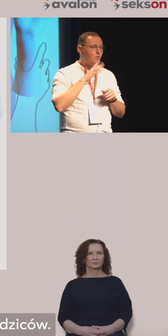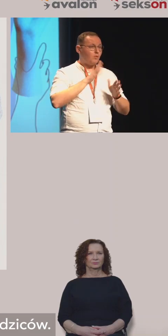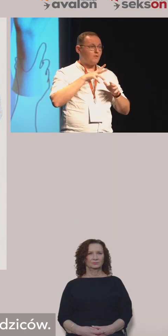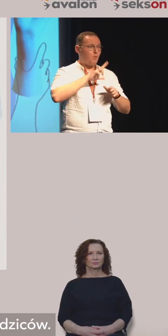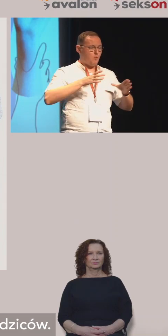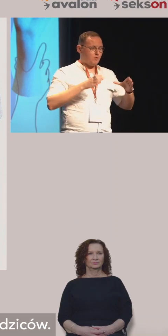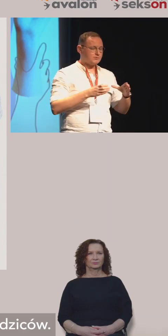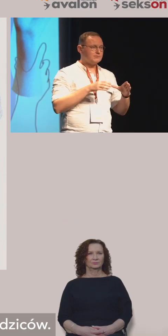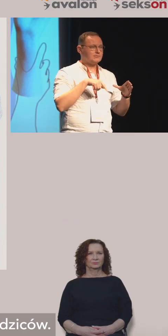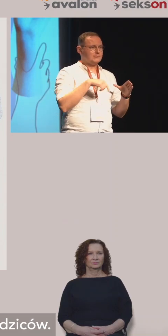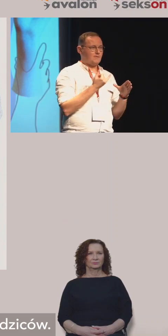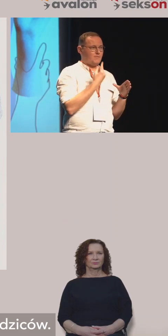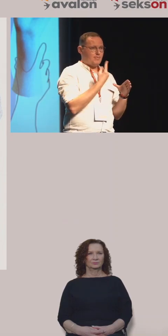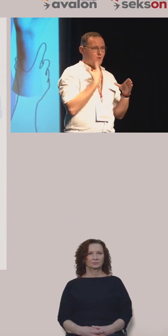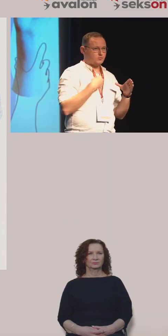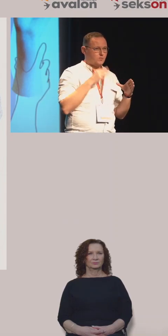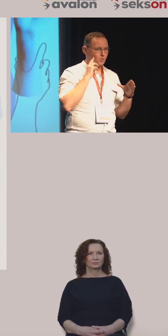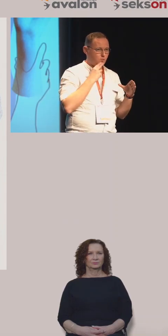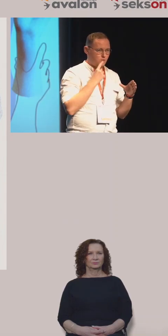słyszących rodziców.